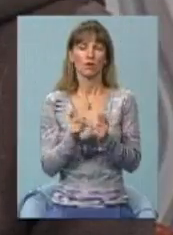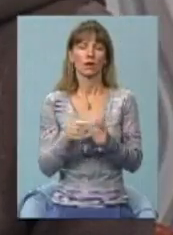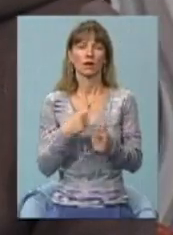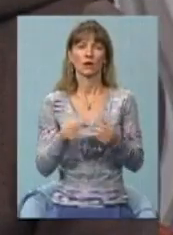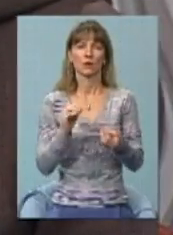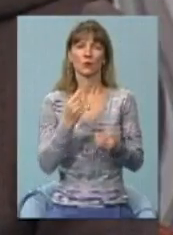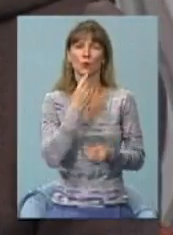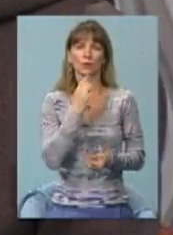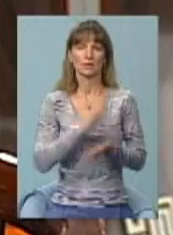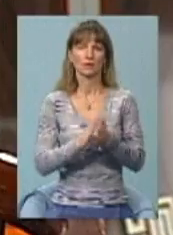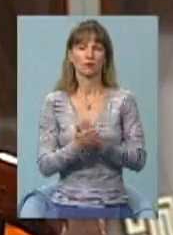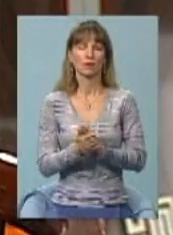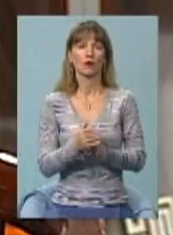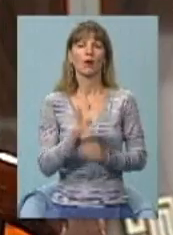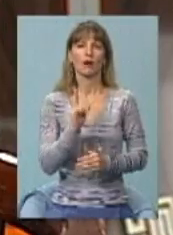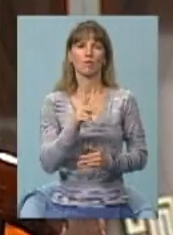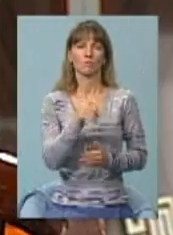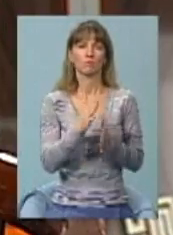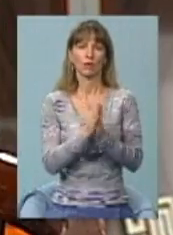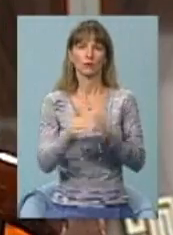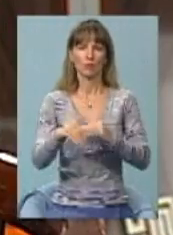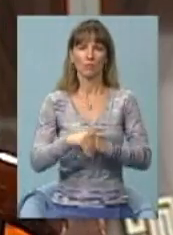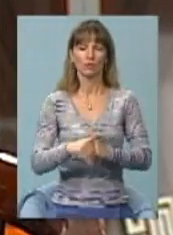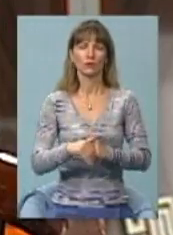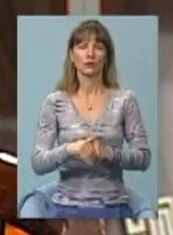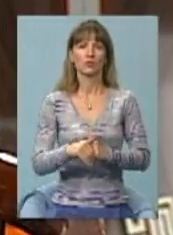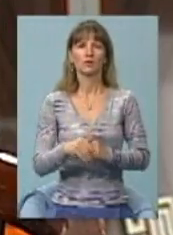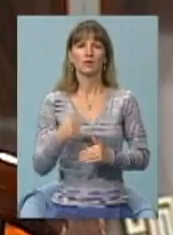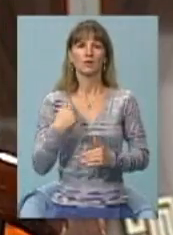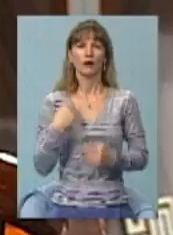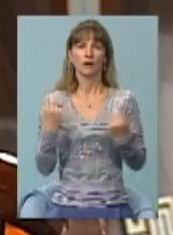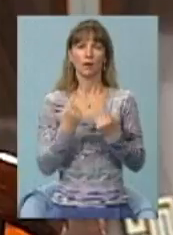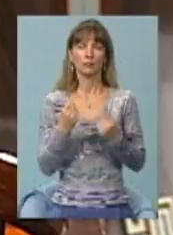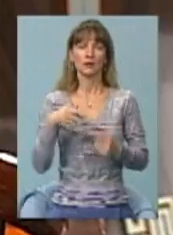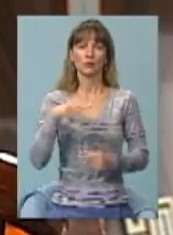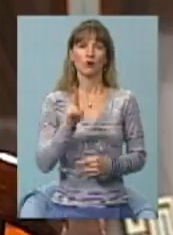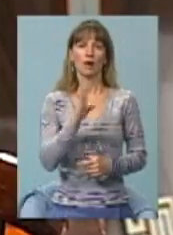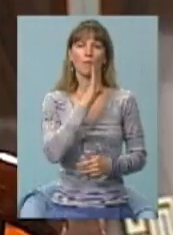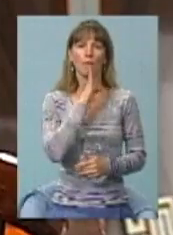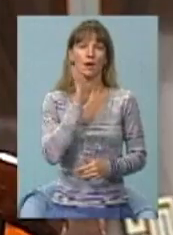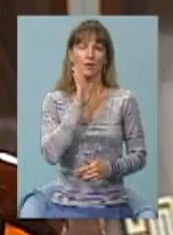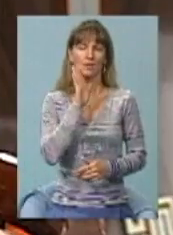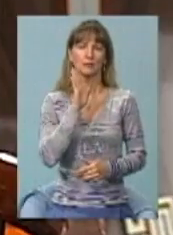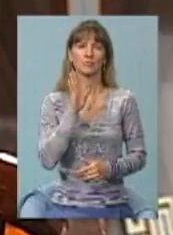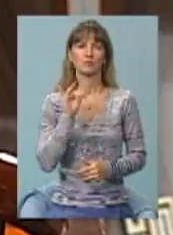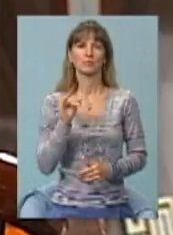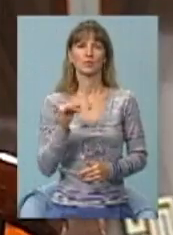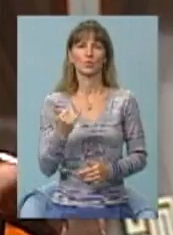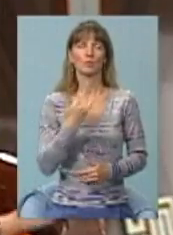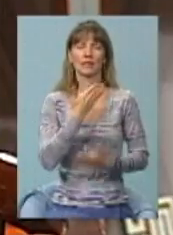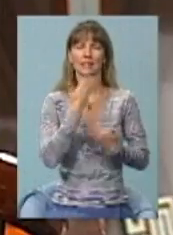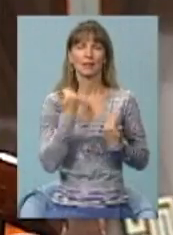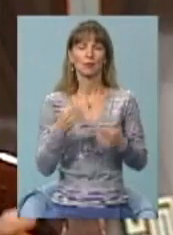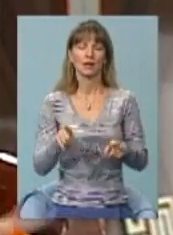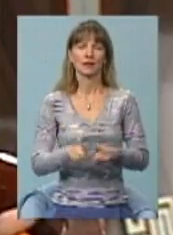До кого ти звертаєшся? Ну, я, звичайно, я звертаюся до мами. І, ну, у мене немає